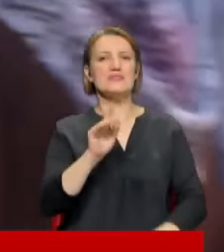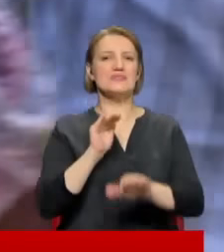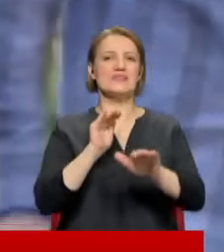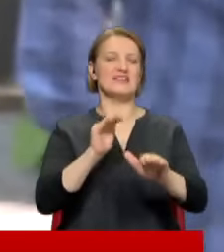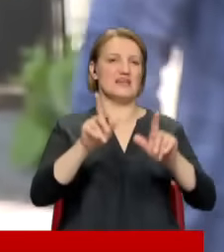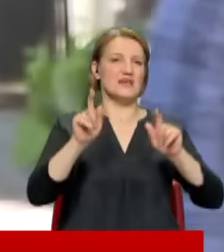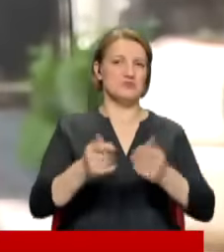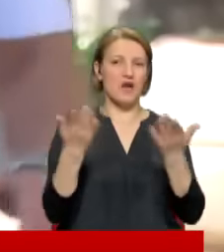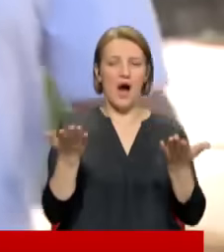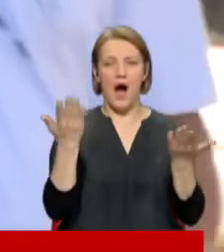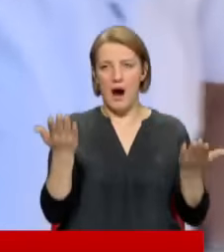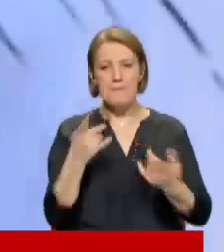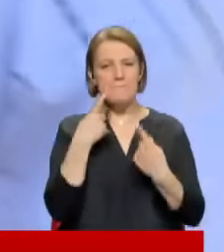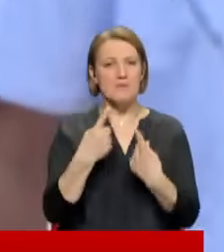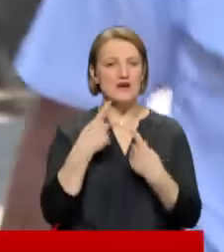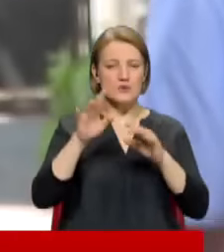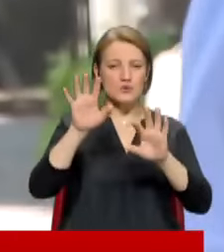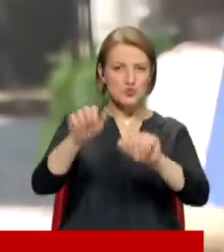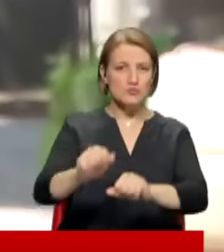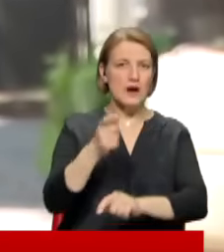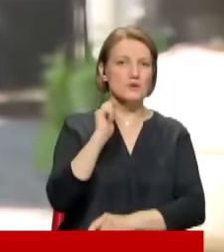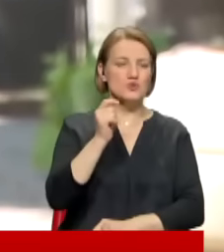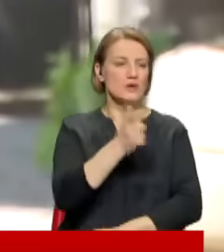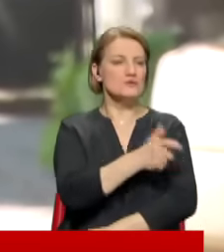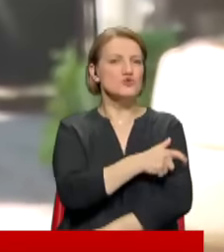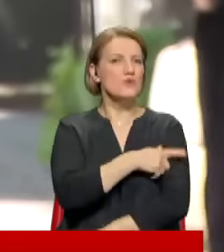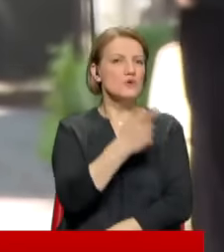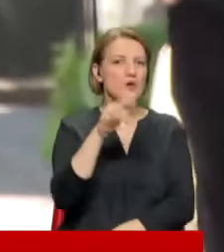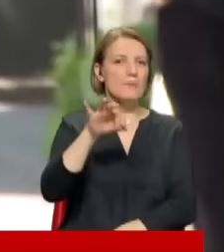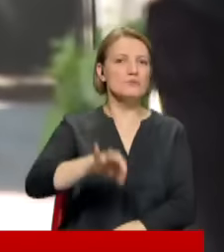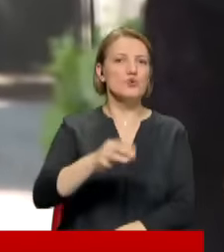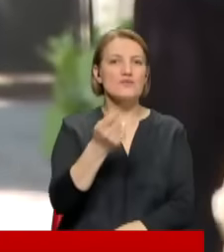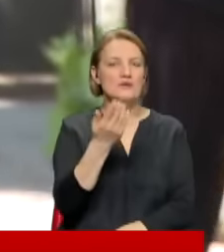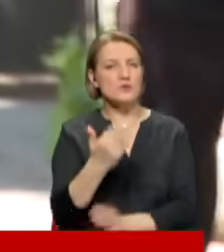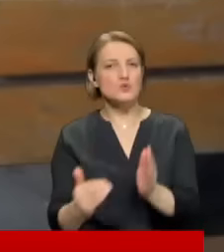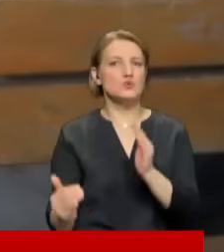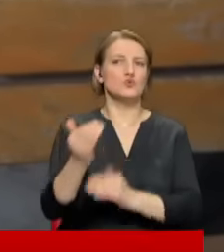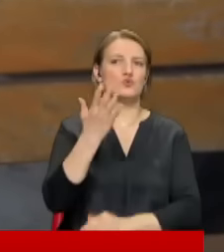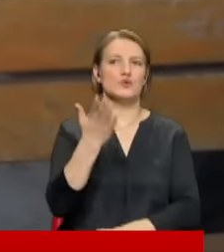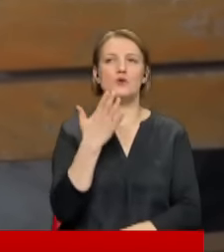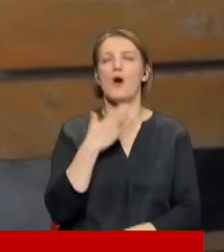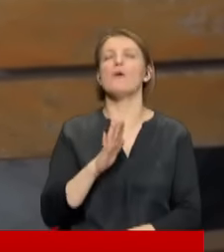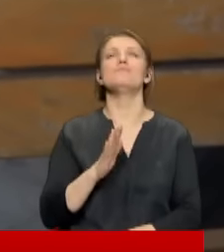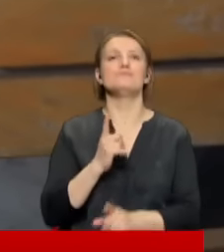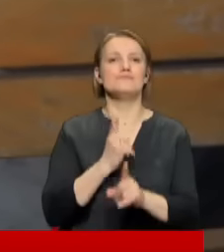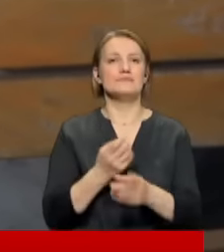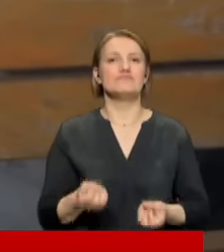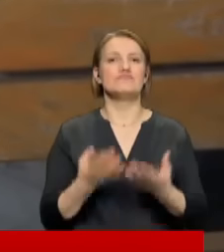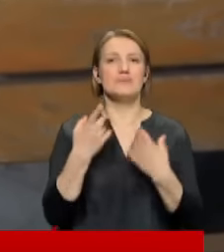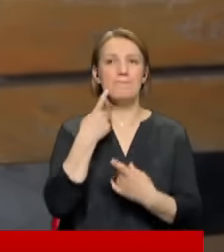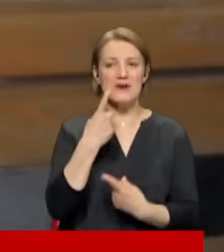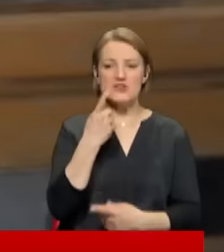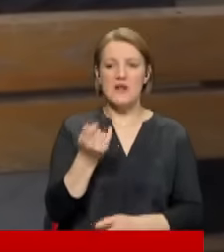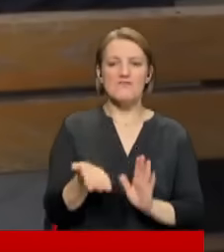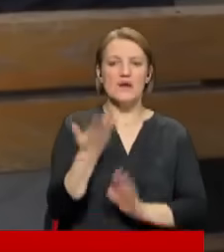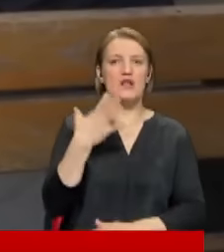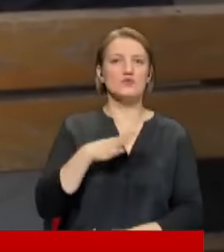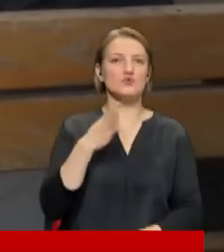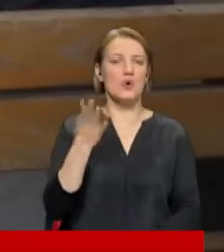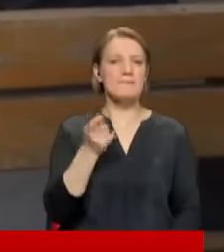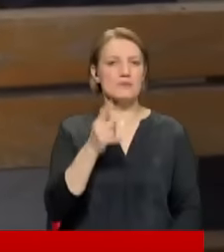destek sağlanacak. Ancak bakıcı tutmak zor, kreş ücretleri ise bu rakamın çok üstünde. Yok, karşılamaz. Bakıcı daha fazla istiyor.